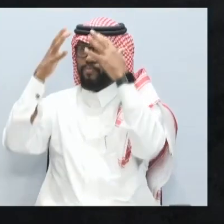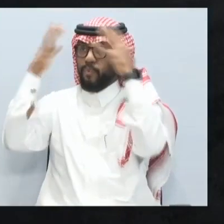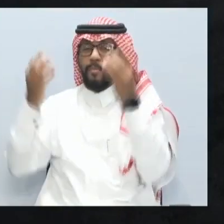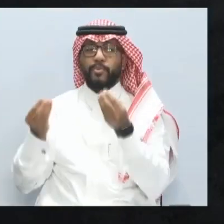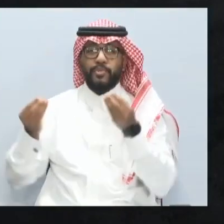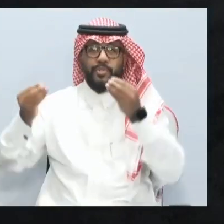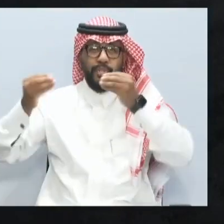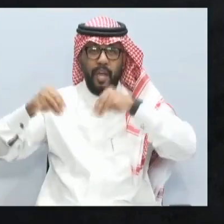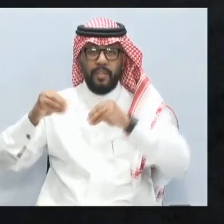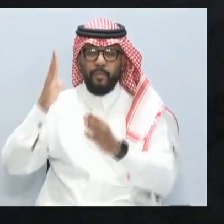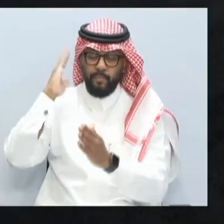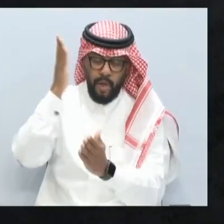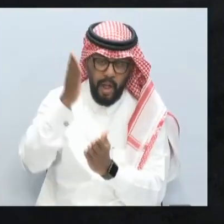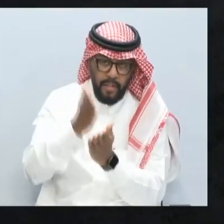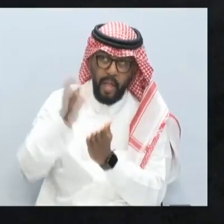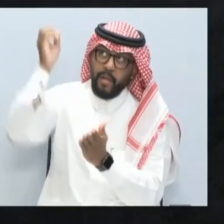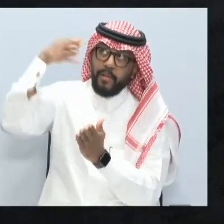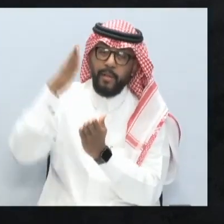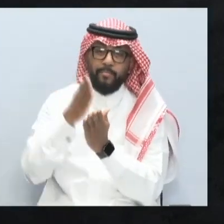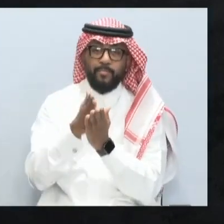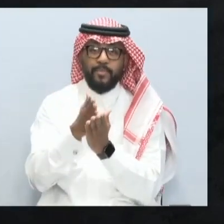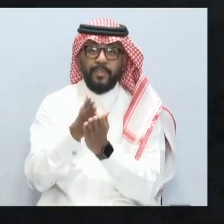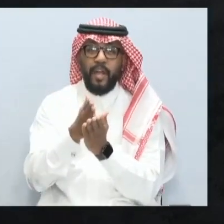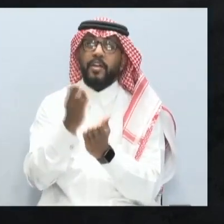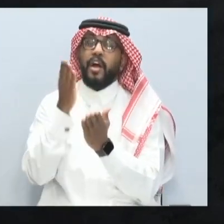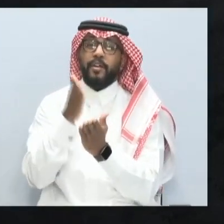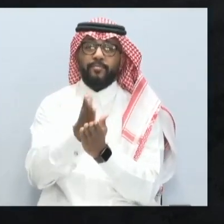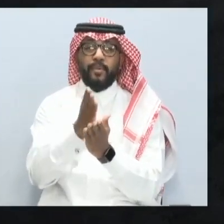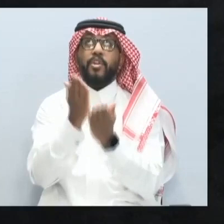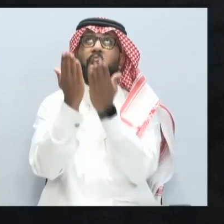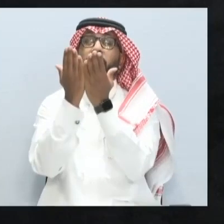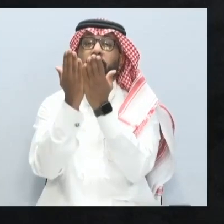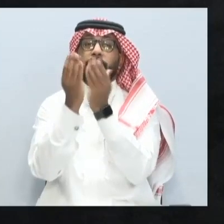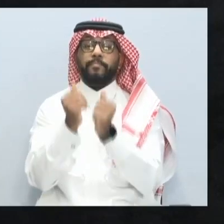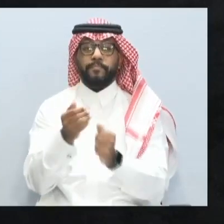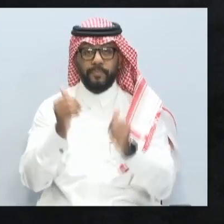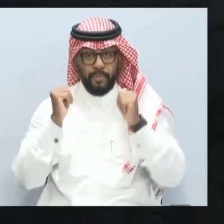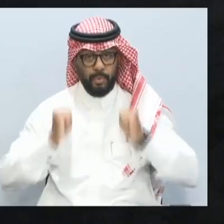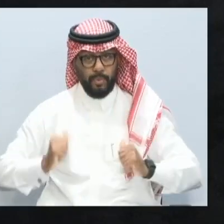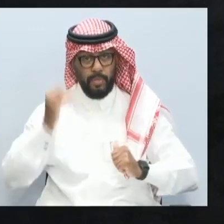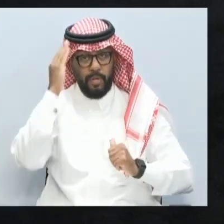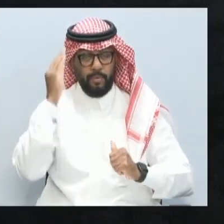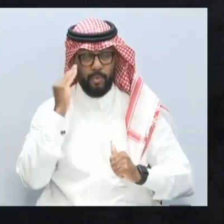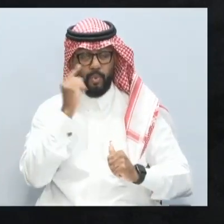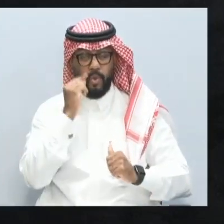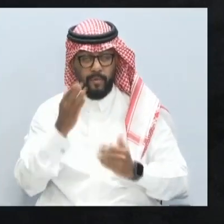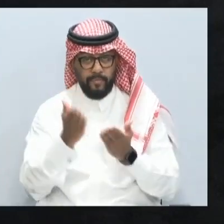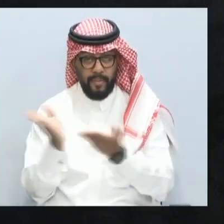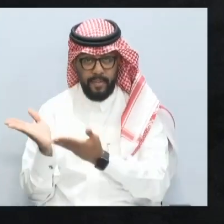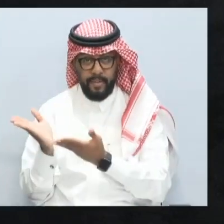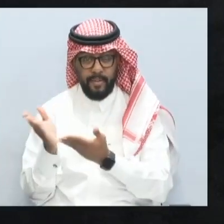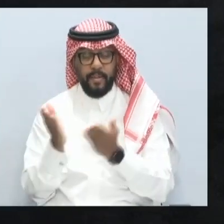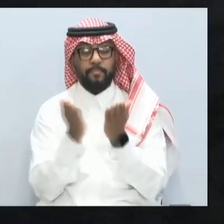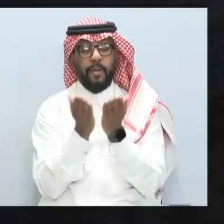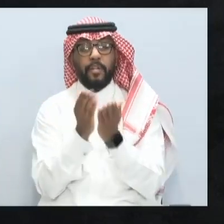علما وهدى وتقى يا ذا الجلال والاكرام حياكم الله اخواني الطلاب والطالبات في ماده توحيد واحد اهلا